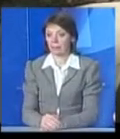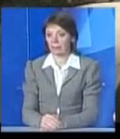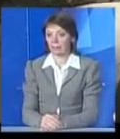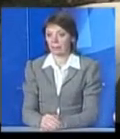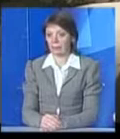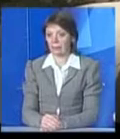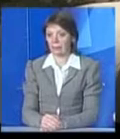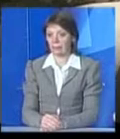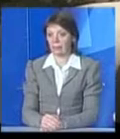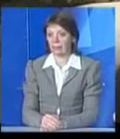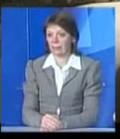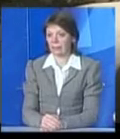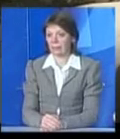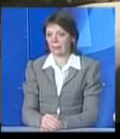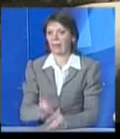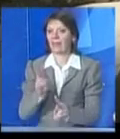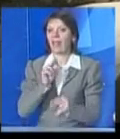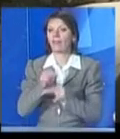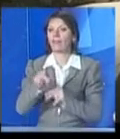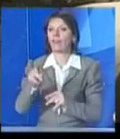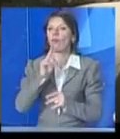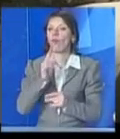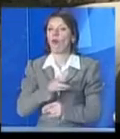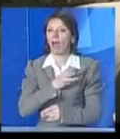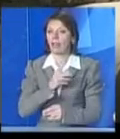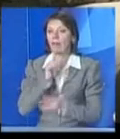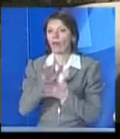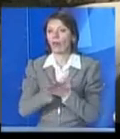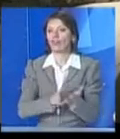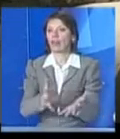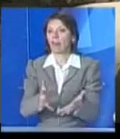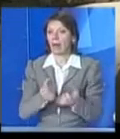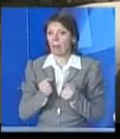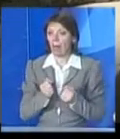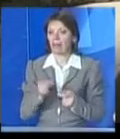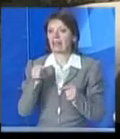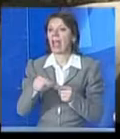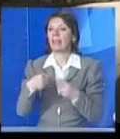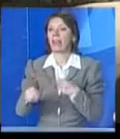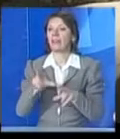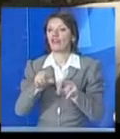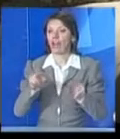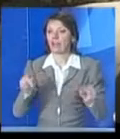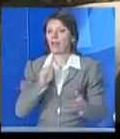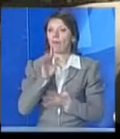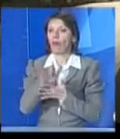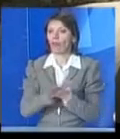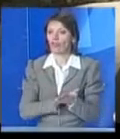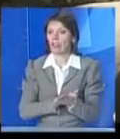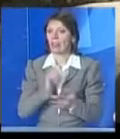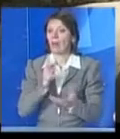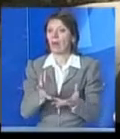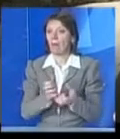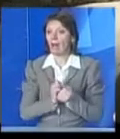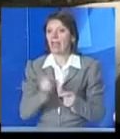на то серце, щоб кохати, прощення приймати, на то серце, щоб кохати, прощення давати, на